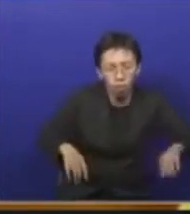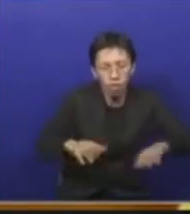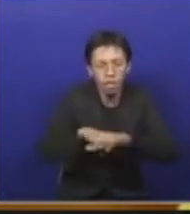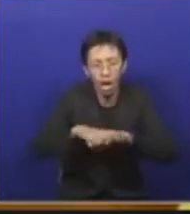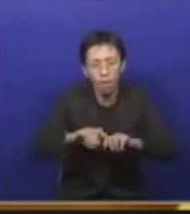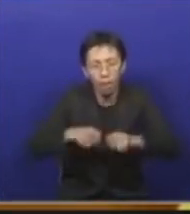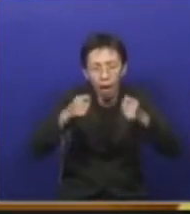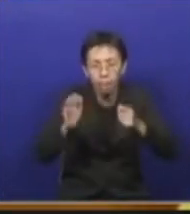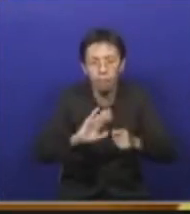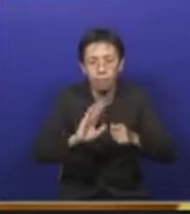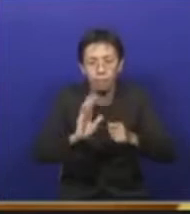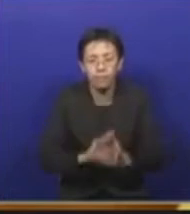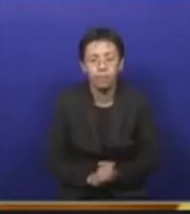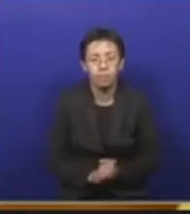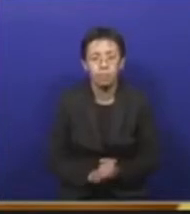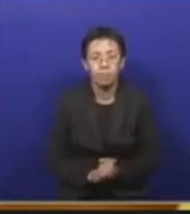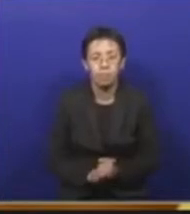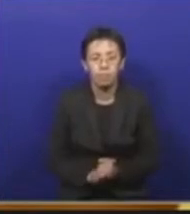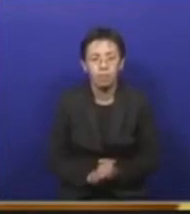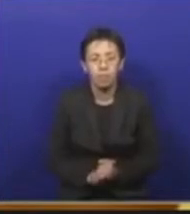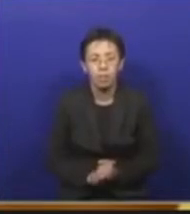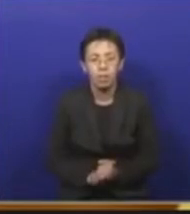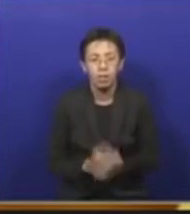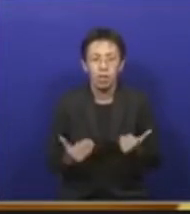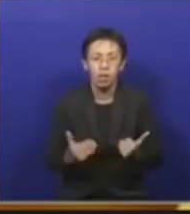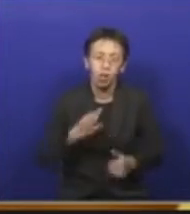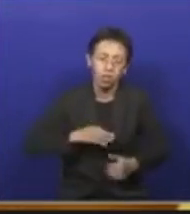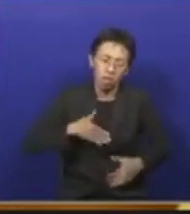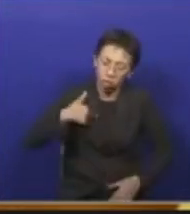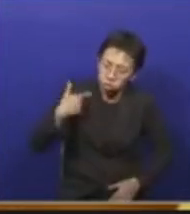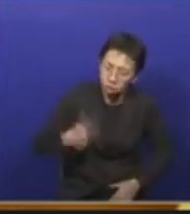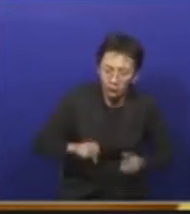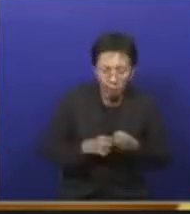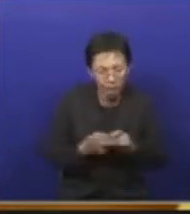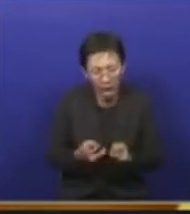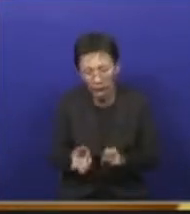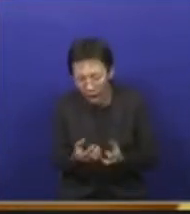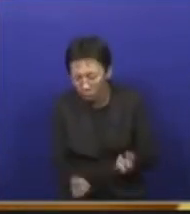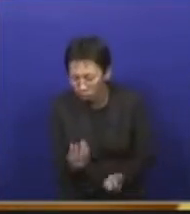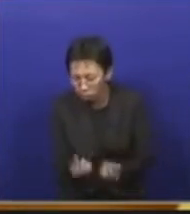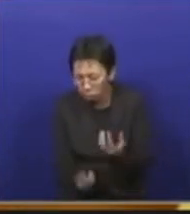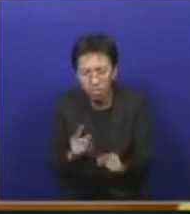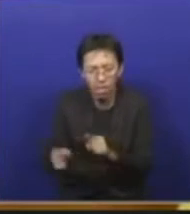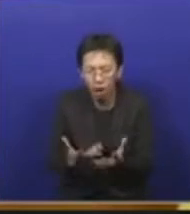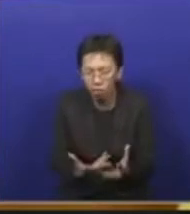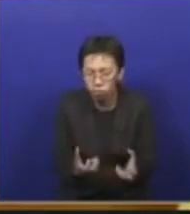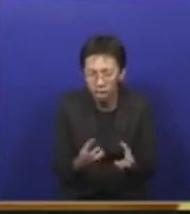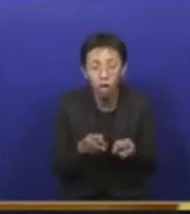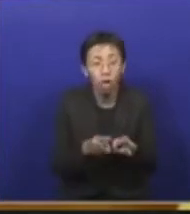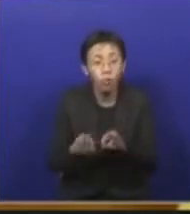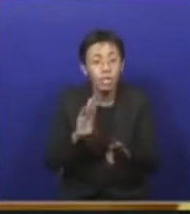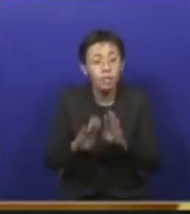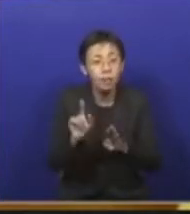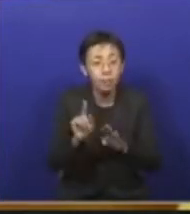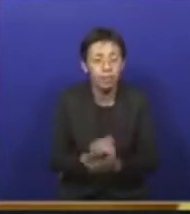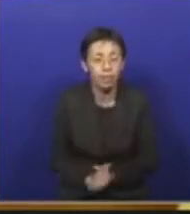ข่ายที่ระยางอยู่เต็มไปหมดกลับกลายเป็นการสร้างความเสียหายมากขึ้นไปอีกวิธีการนี้ของลุงบานครับเปรียบได้กับวิธี